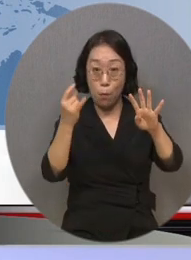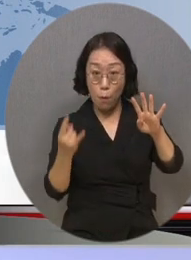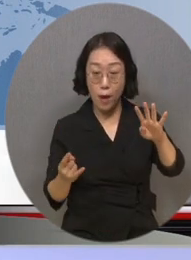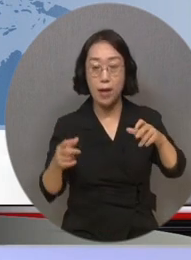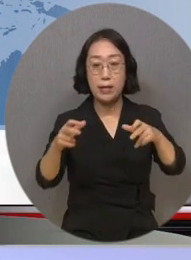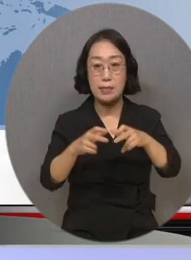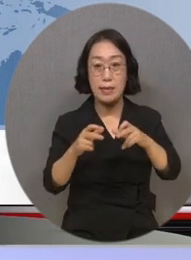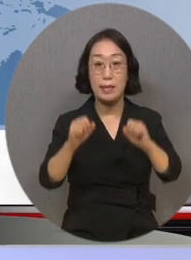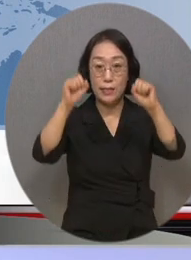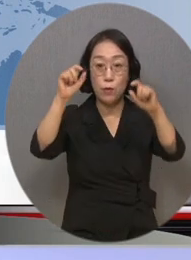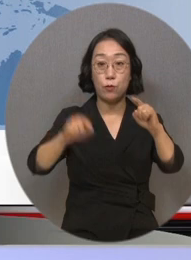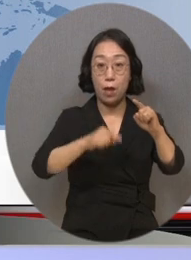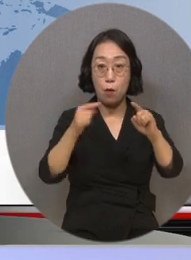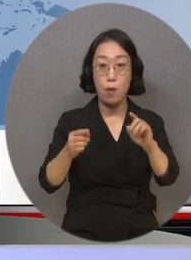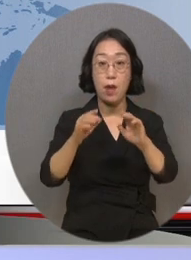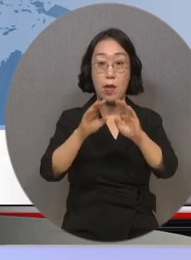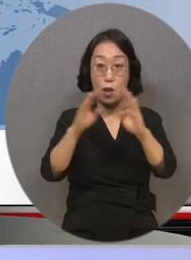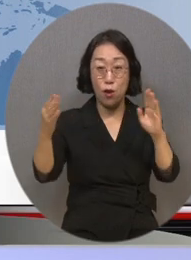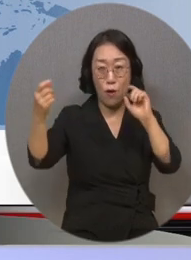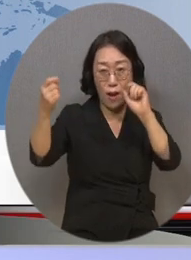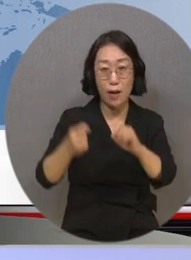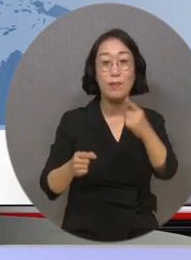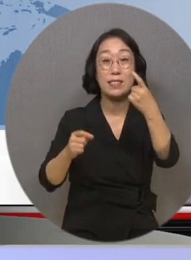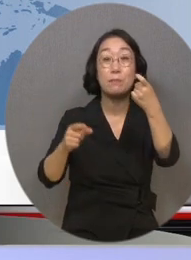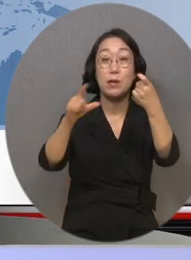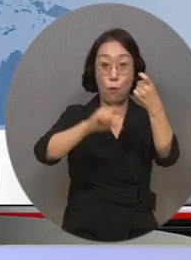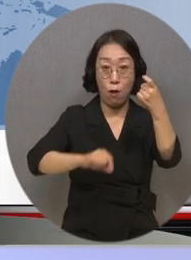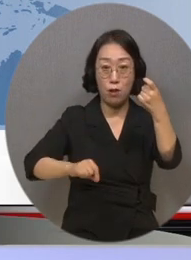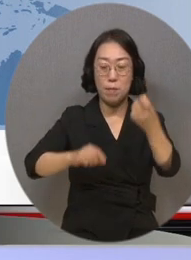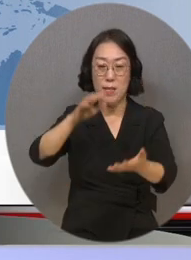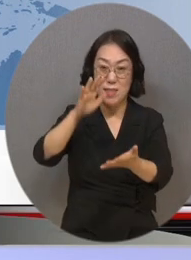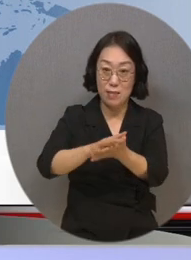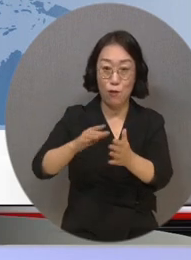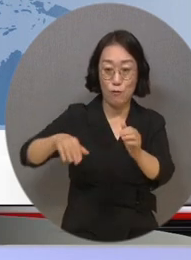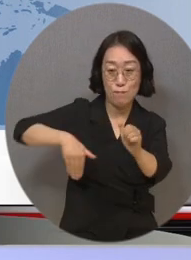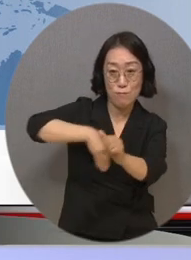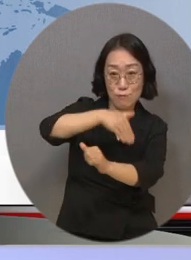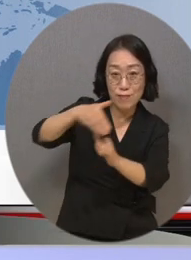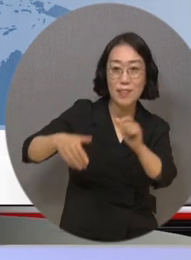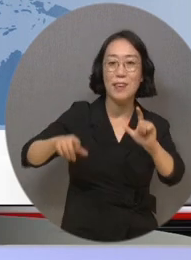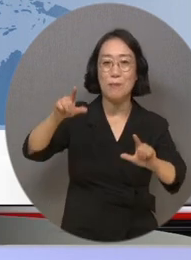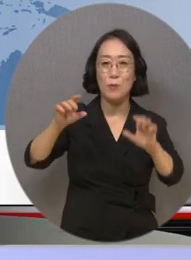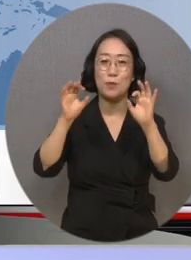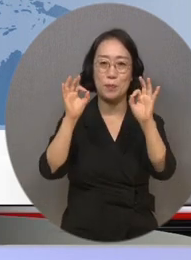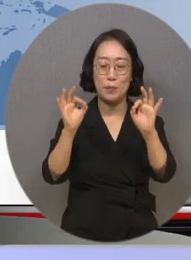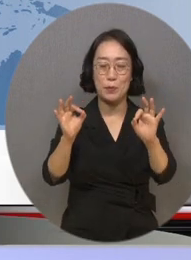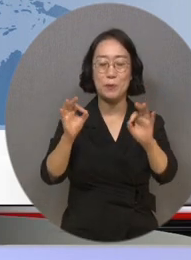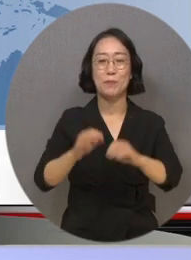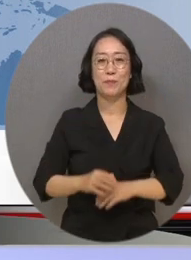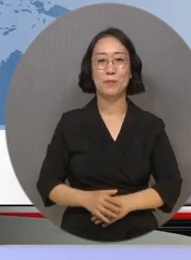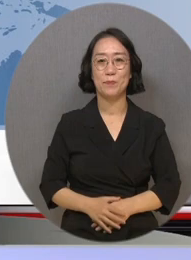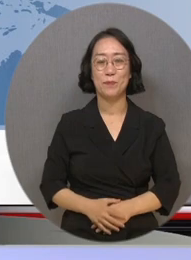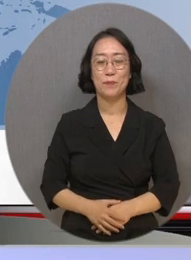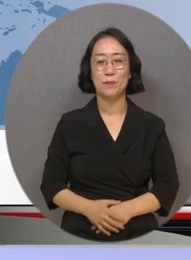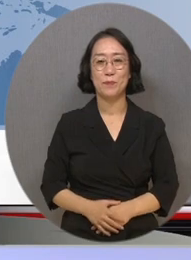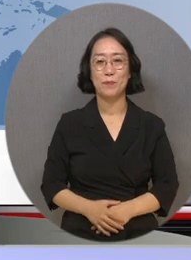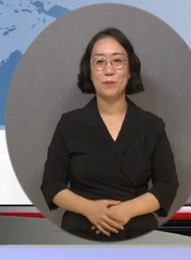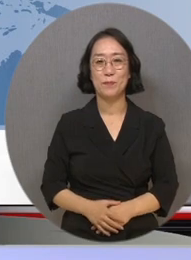장애인 체육대회가 열리는 만큼 뜨거운 열정과 선의의 경쟁이 펼쳐졌는데요. 정유정 기자가 전합니다.